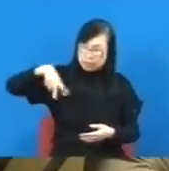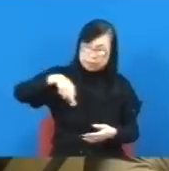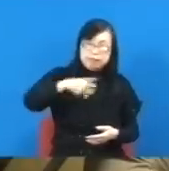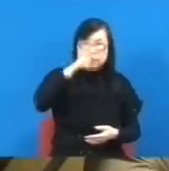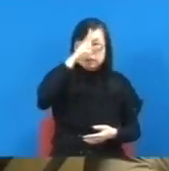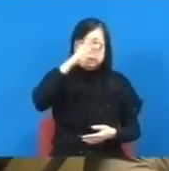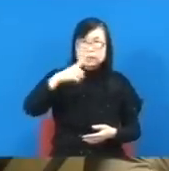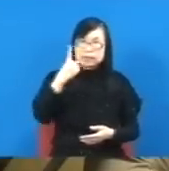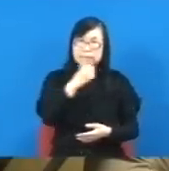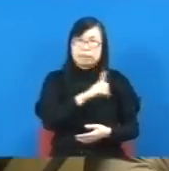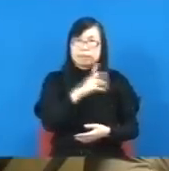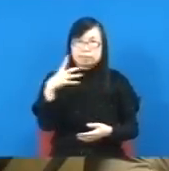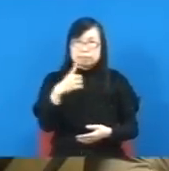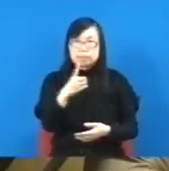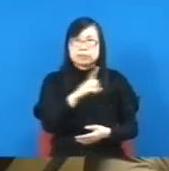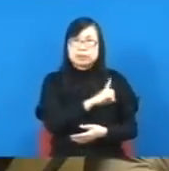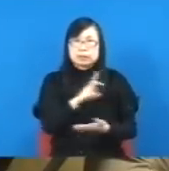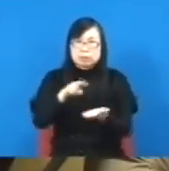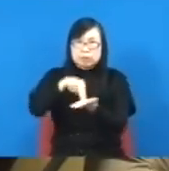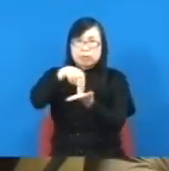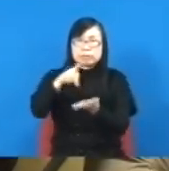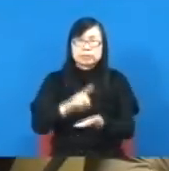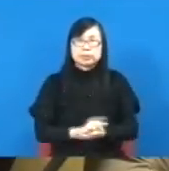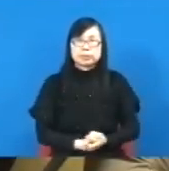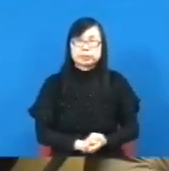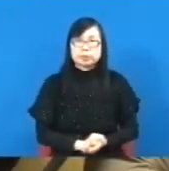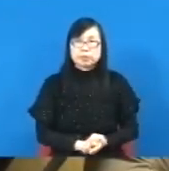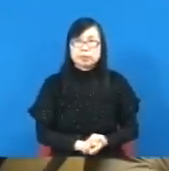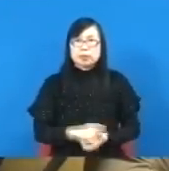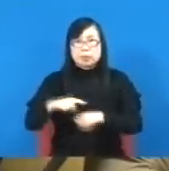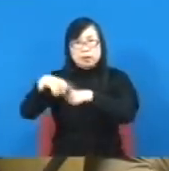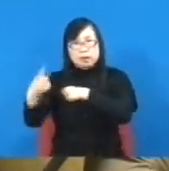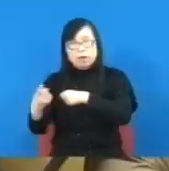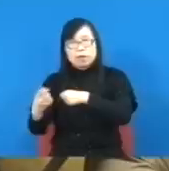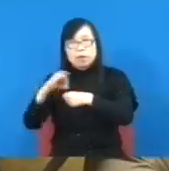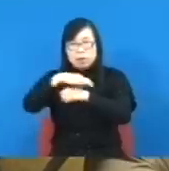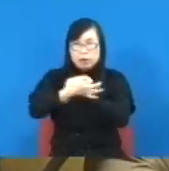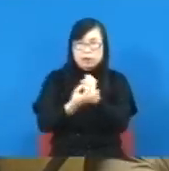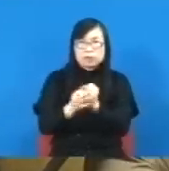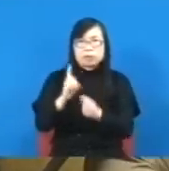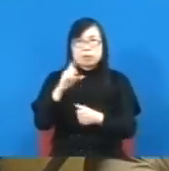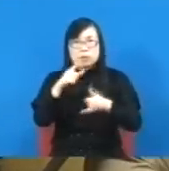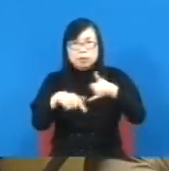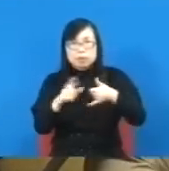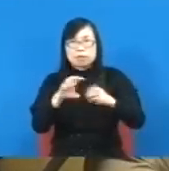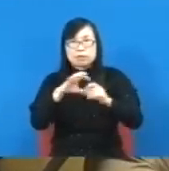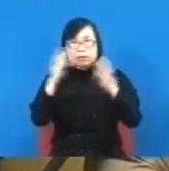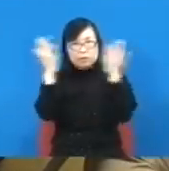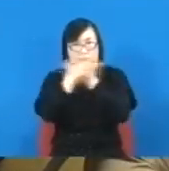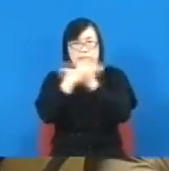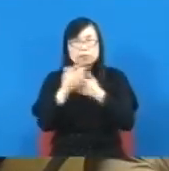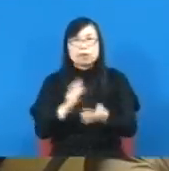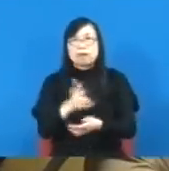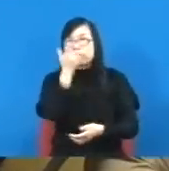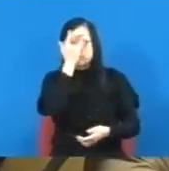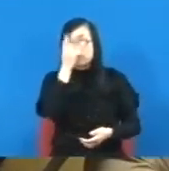嘛，係咪啊？咁如果你喺第二個國家好多都有呢啲咁嘅國營電視台㗎，即係德國有係咪啊？德國有兩